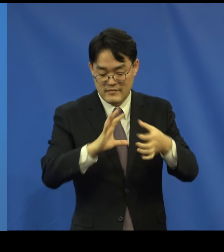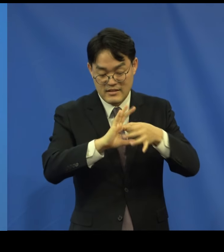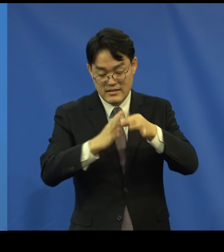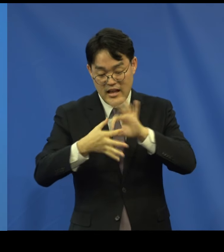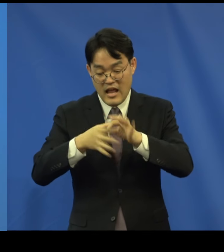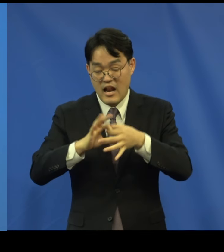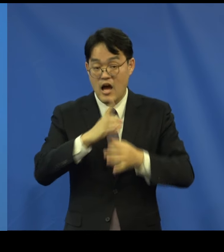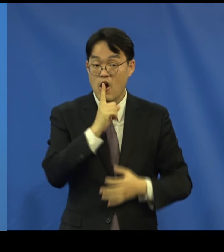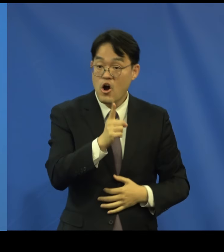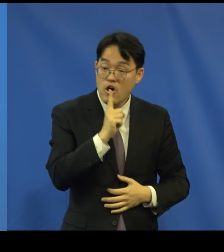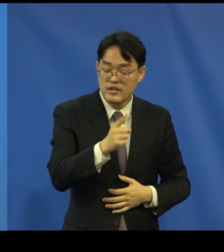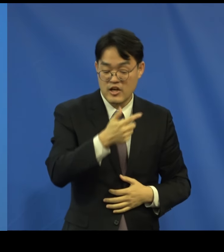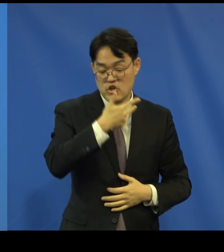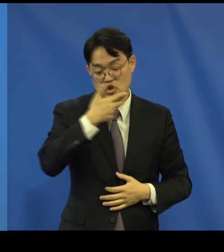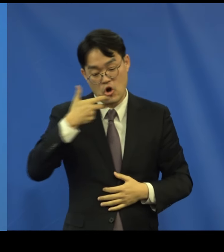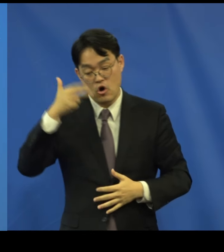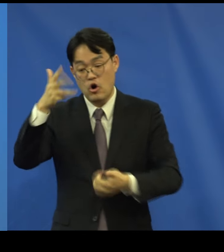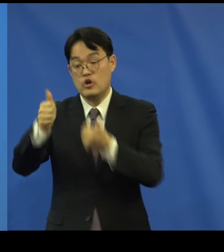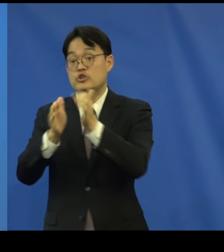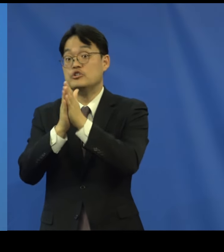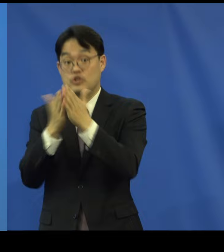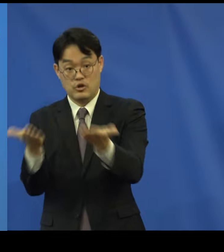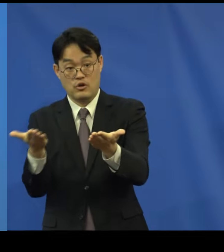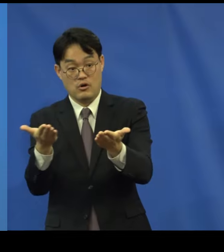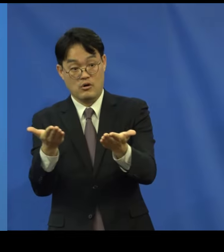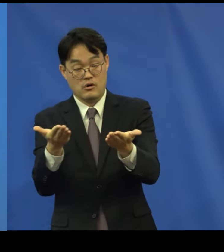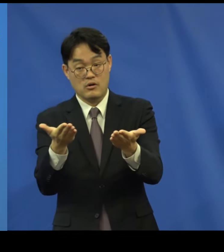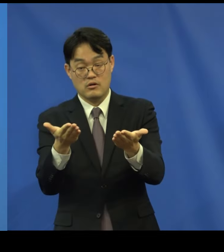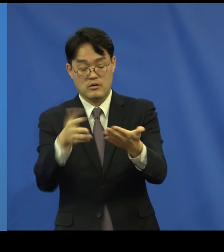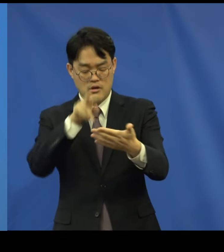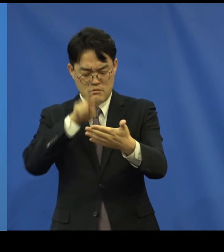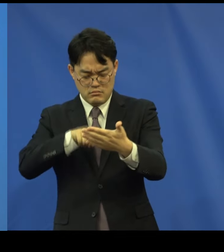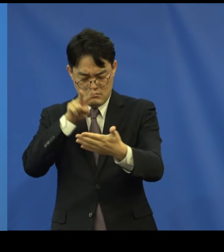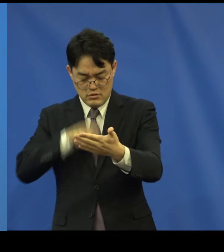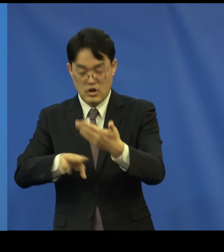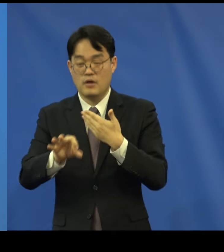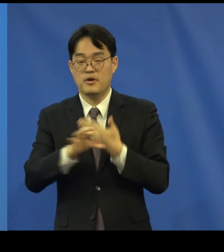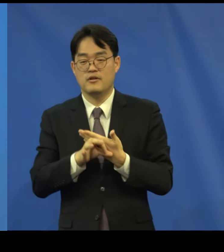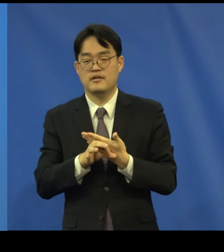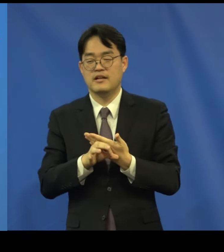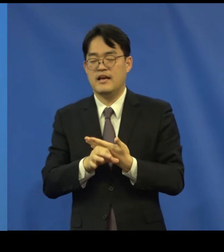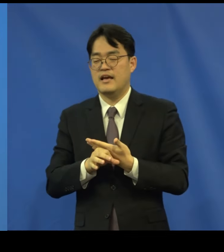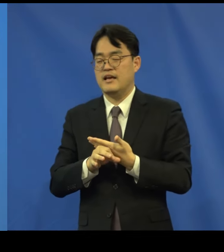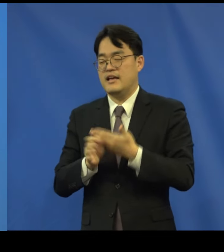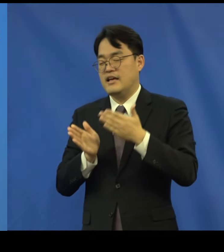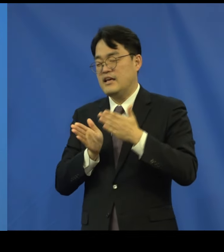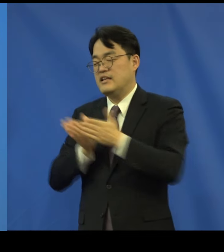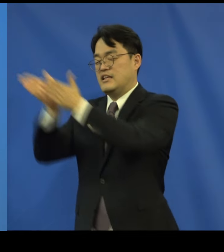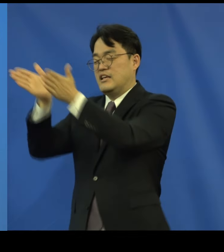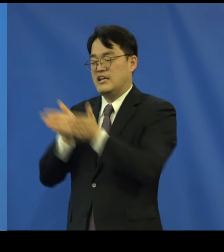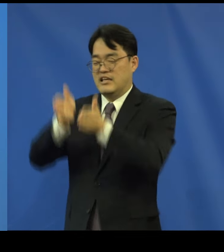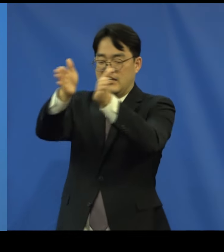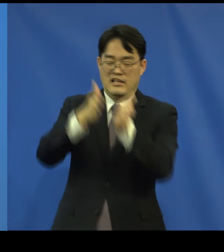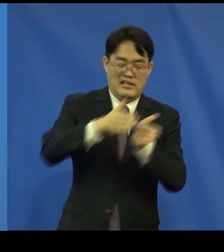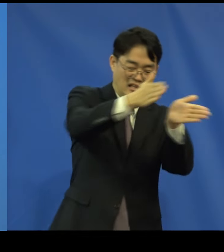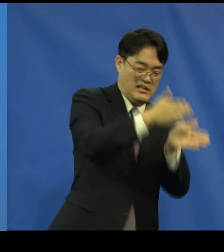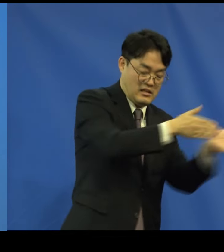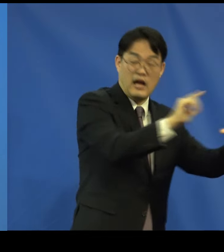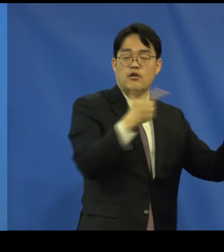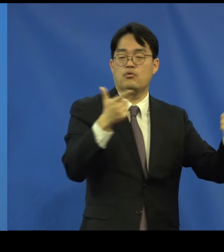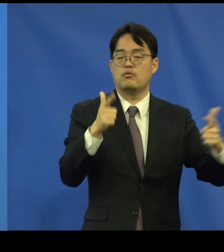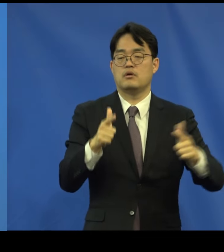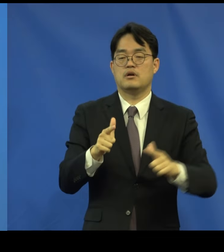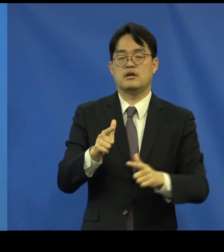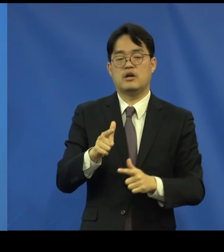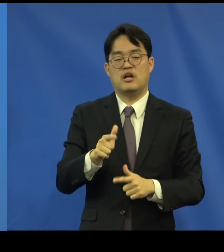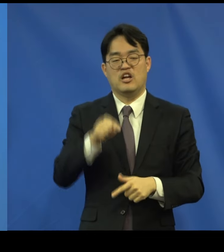영어 성경을 보면 더라는 정관사가 길, 진리, 생명에 다 붙어 있어요. 오직 그 길이요,